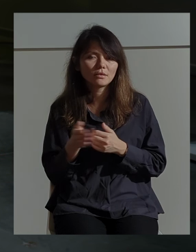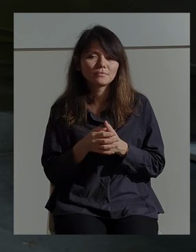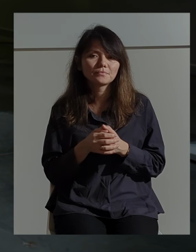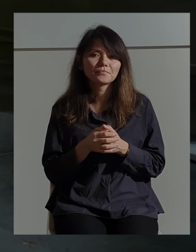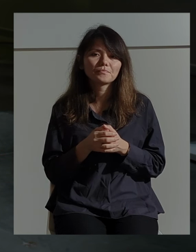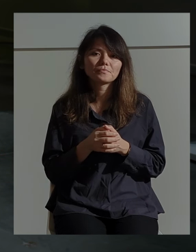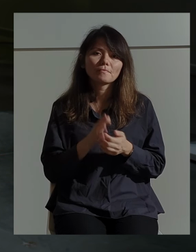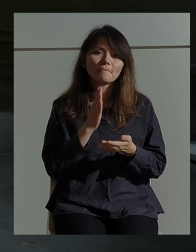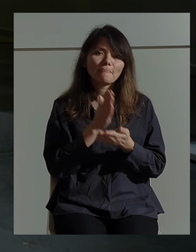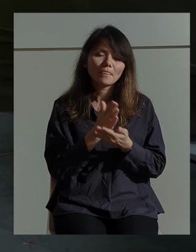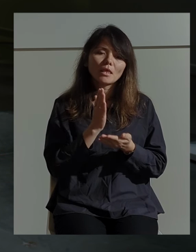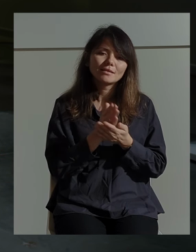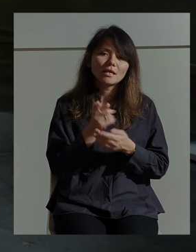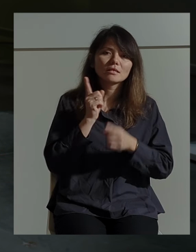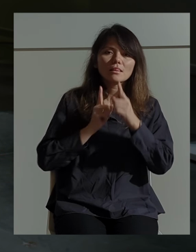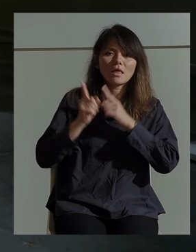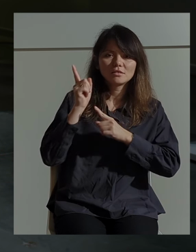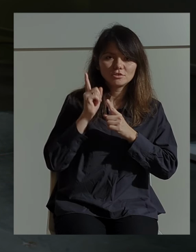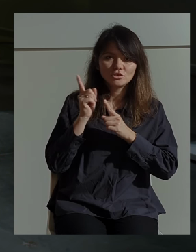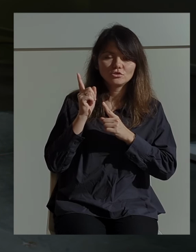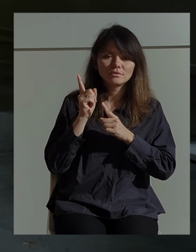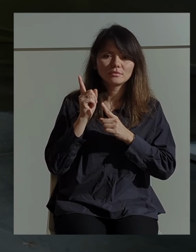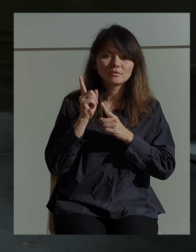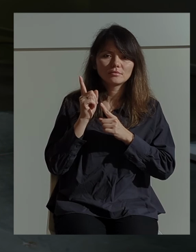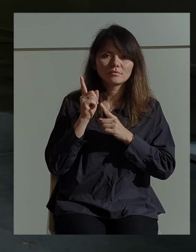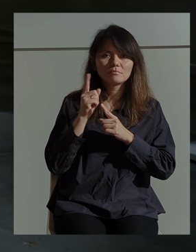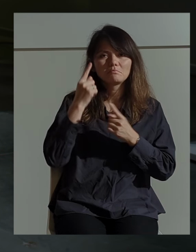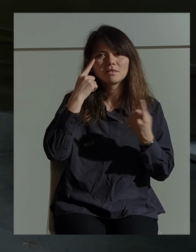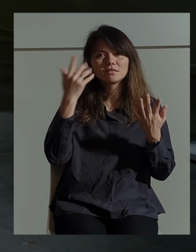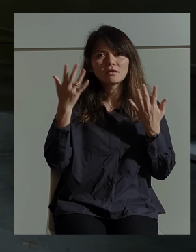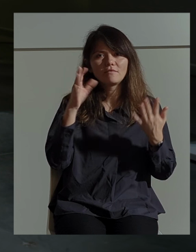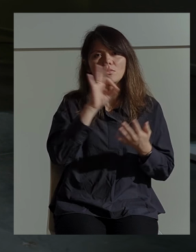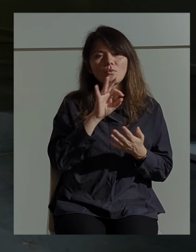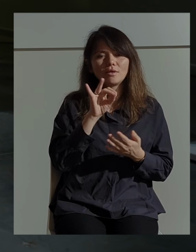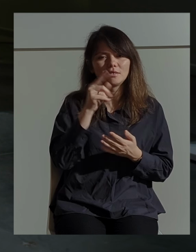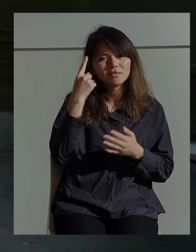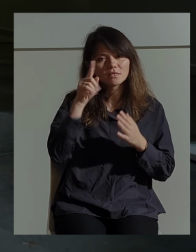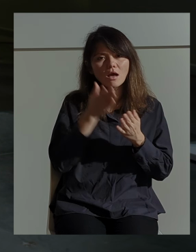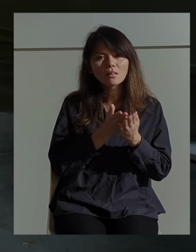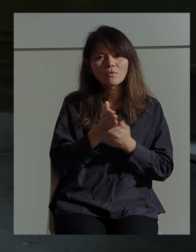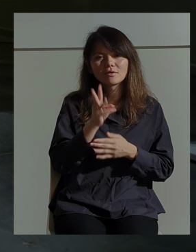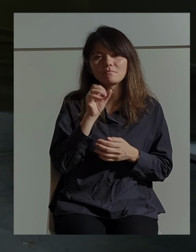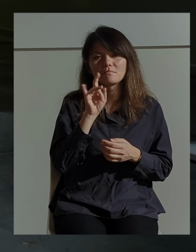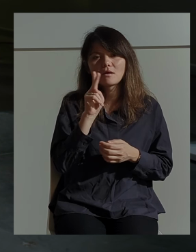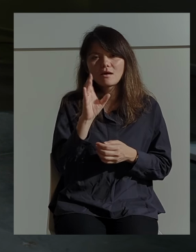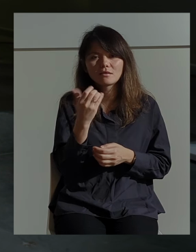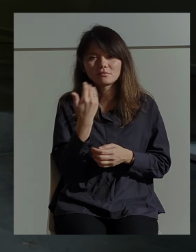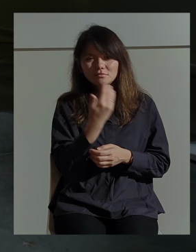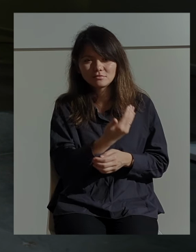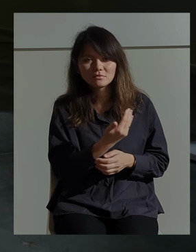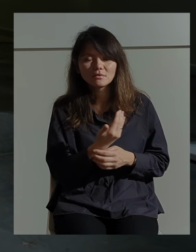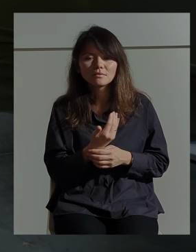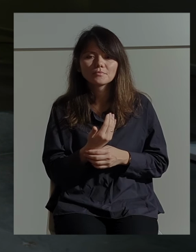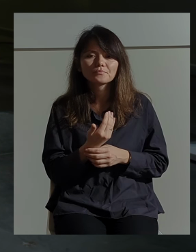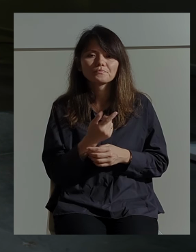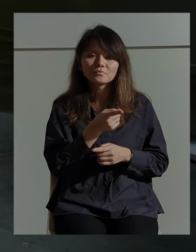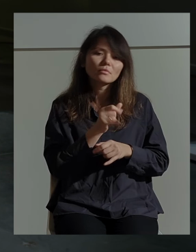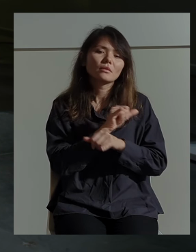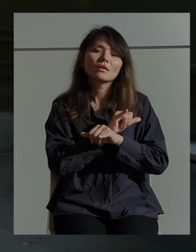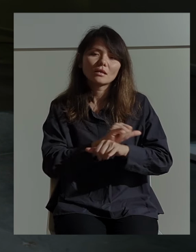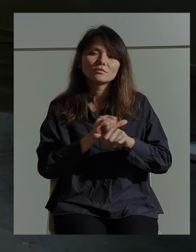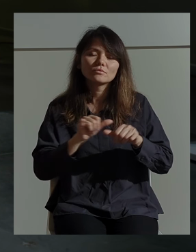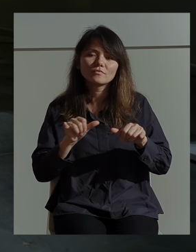существует классическое представление об идеологии которое идт от Маркса развивается